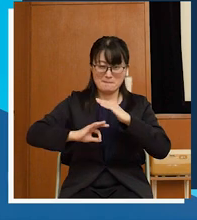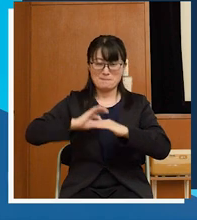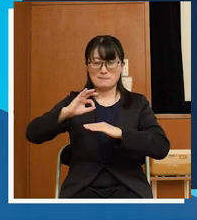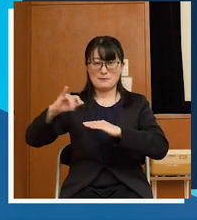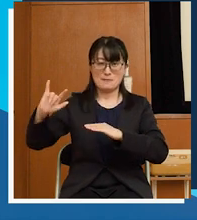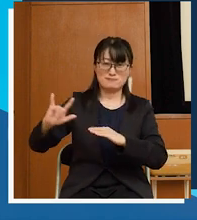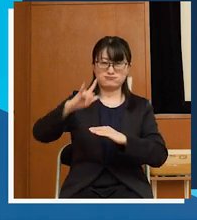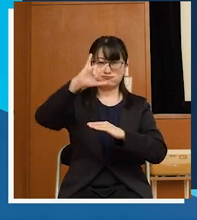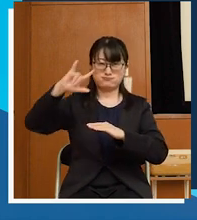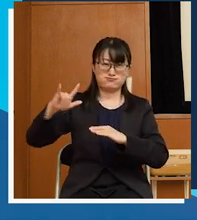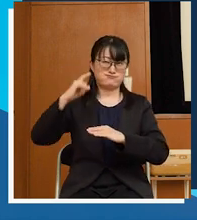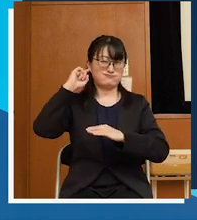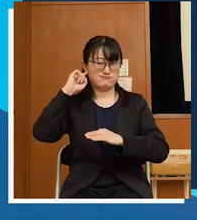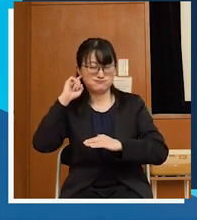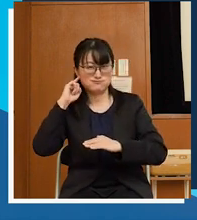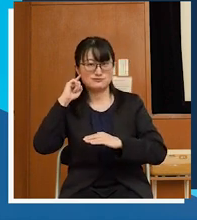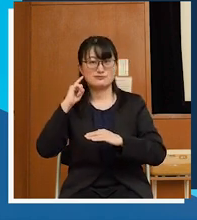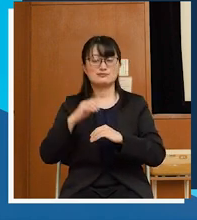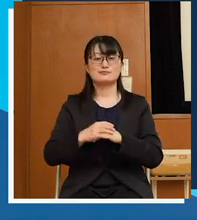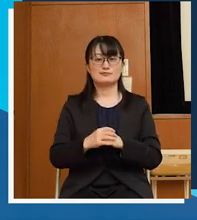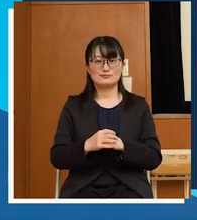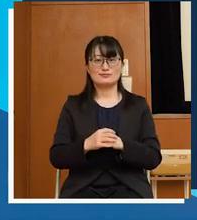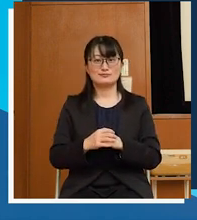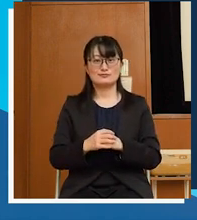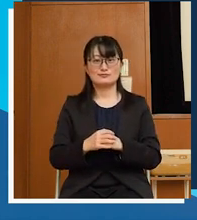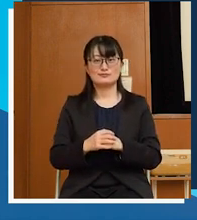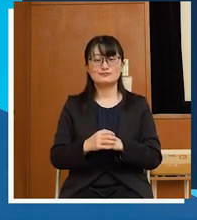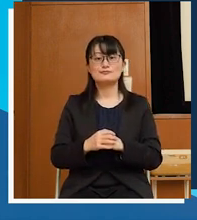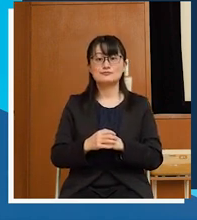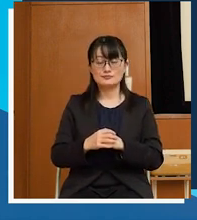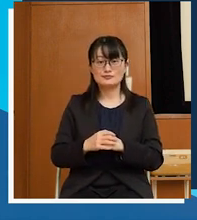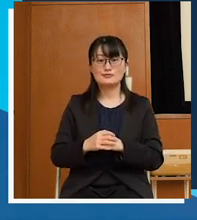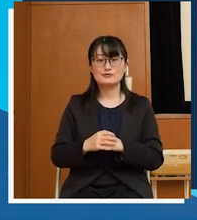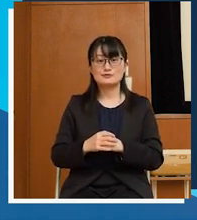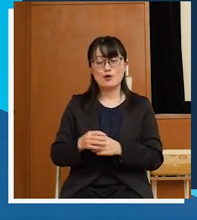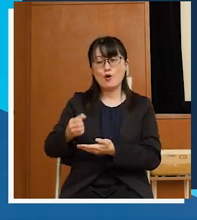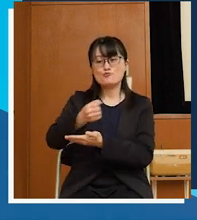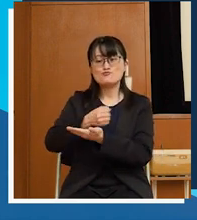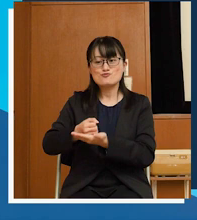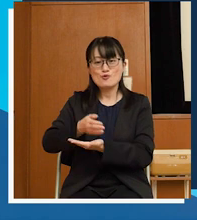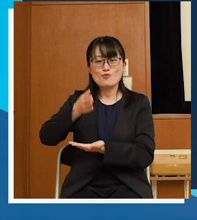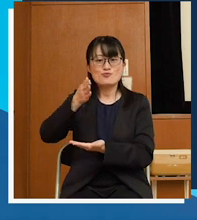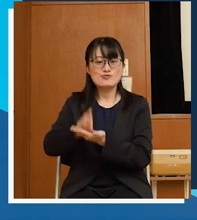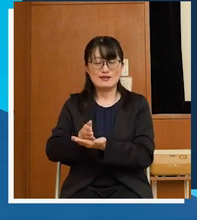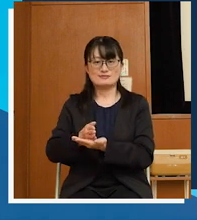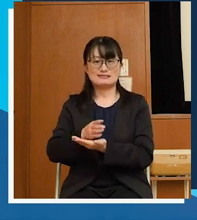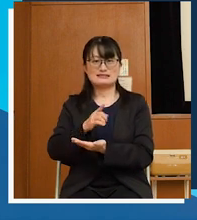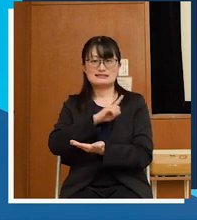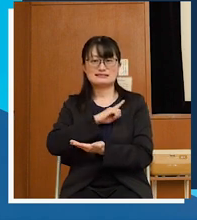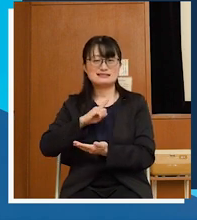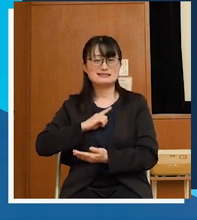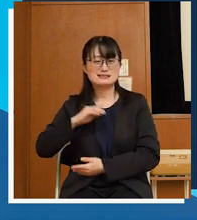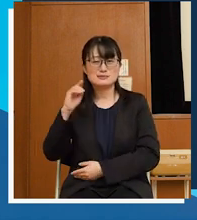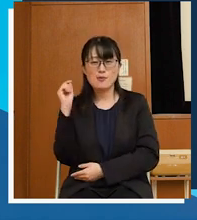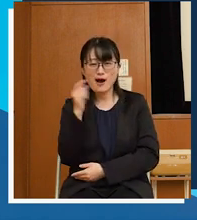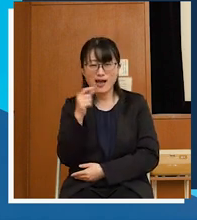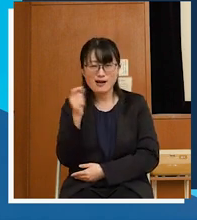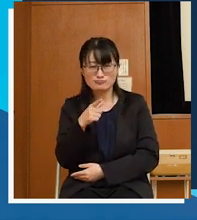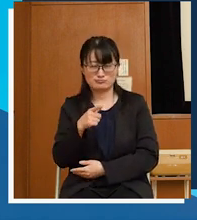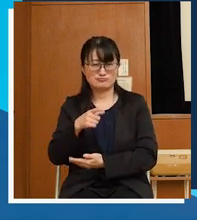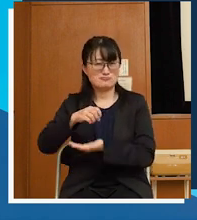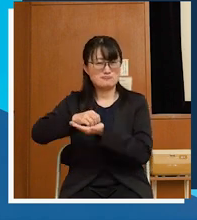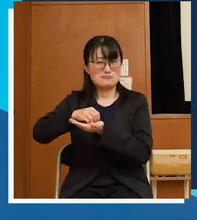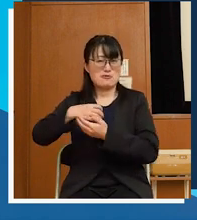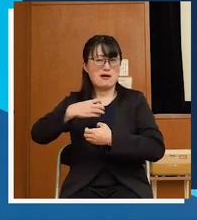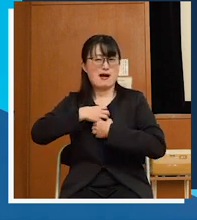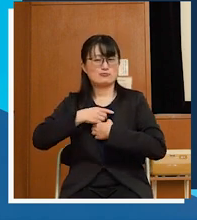両政府に対して不天満飛行上の速やかな運用停止を含む1日も早いこの危険性を取り除いてくれと